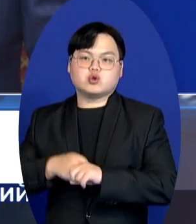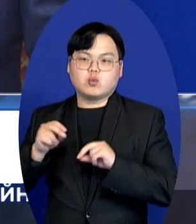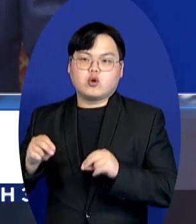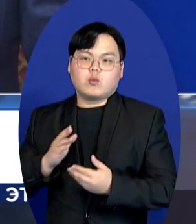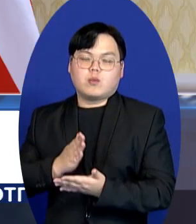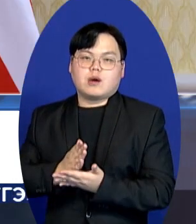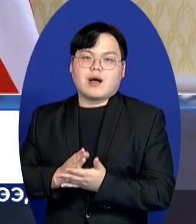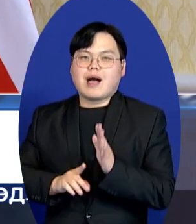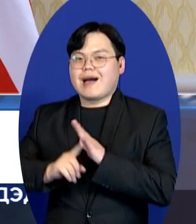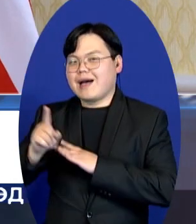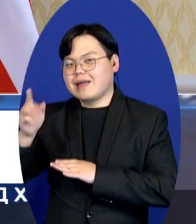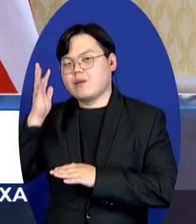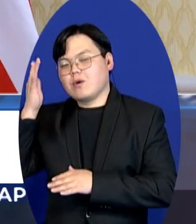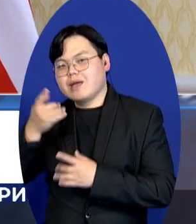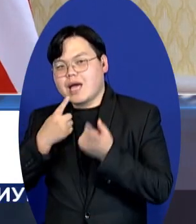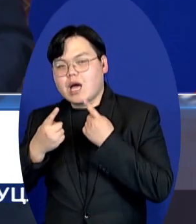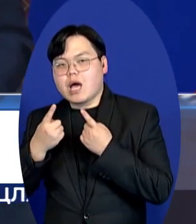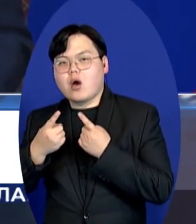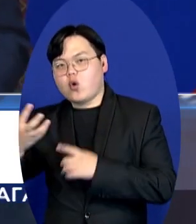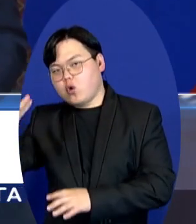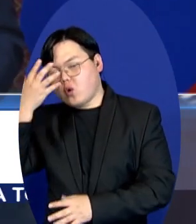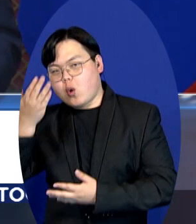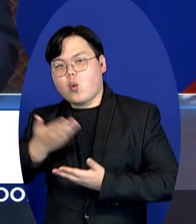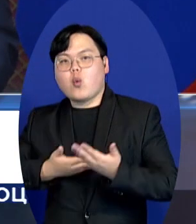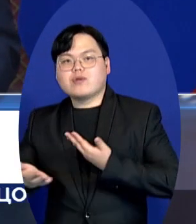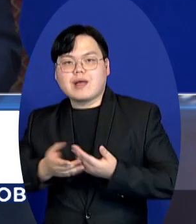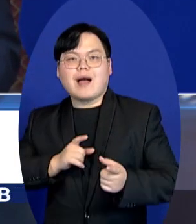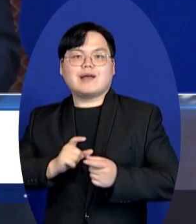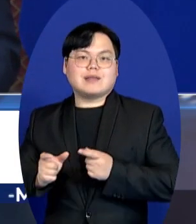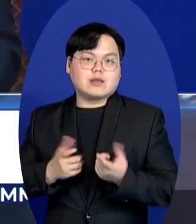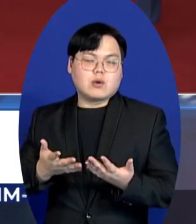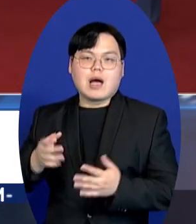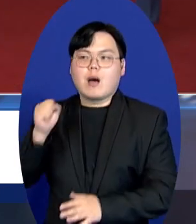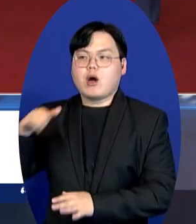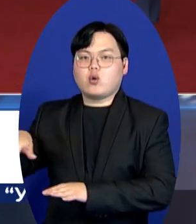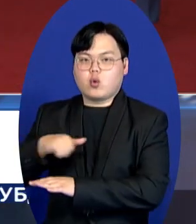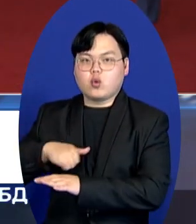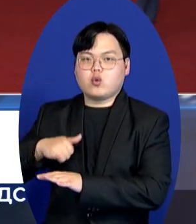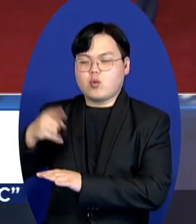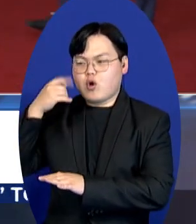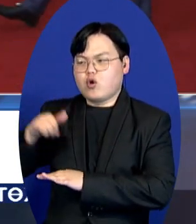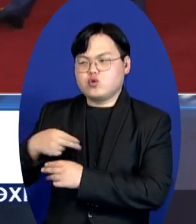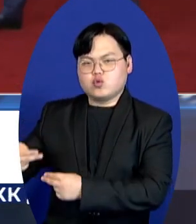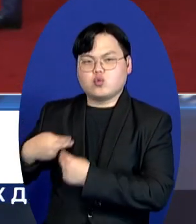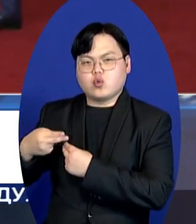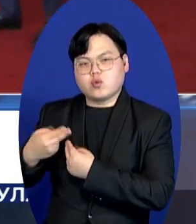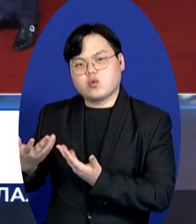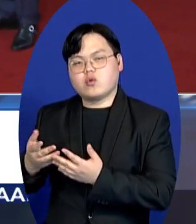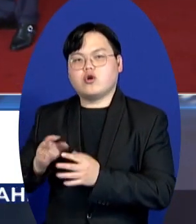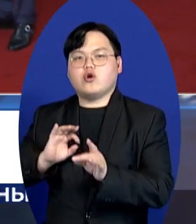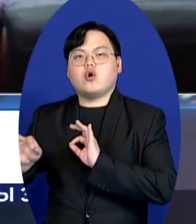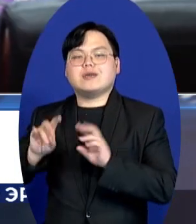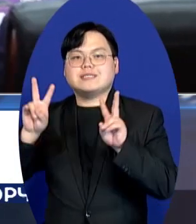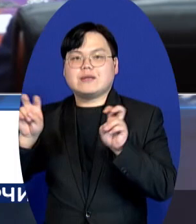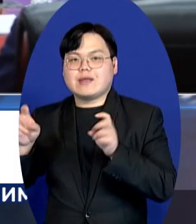тухаар стратегийн яриа хэлэлцээр улс төр, худалдаа, эдийн засаг зэрэг асуудалд Америк нэгдсэн улсаас Монгол улсад зөвлөж байгаа тусламж зэрэг сэдвийн хүрээнд